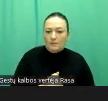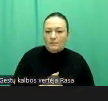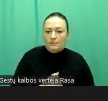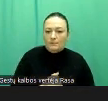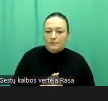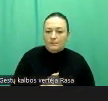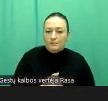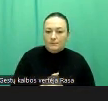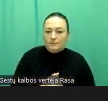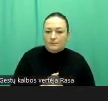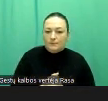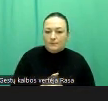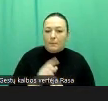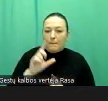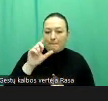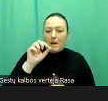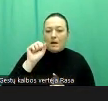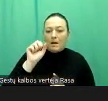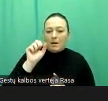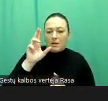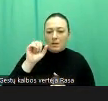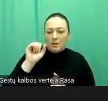bei Pakistane.